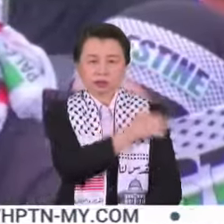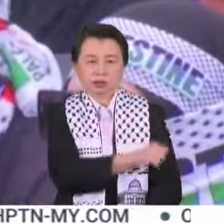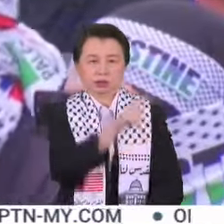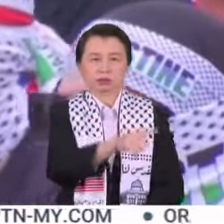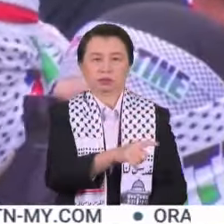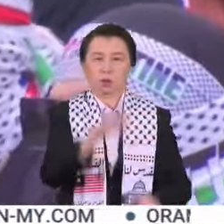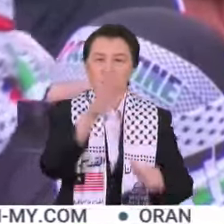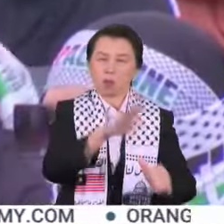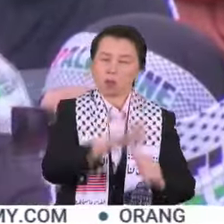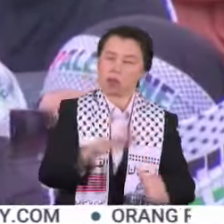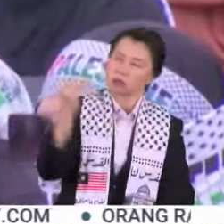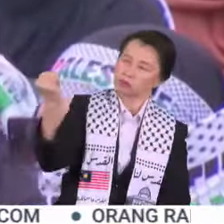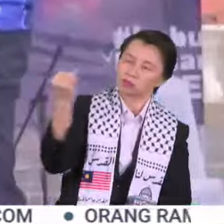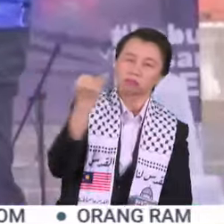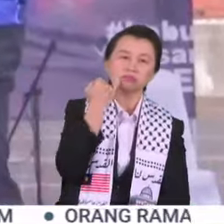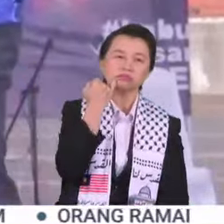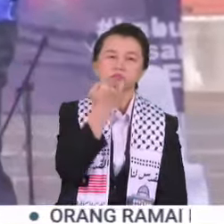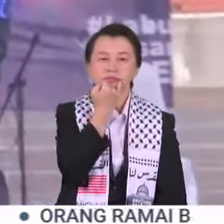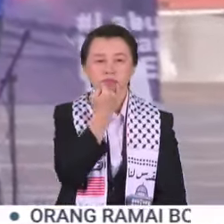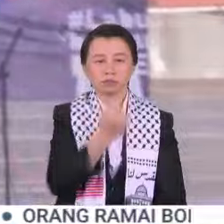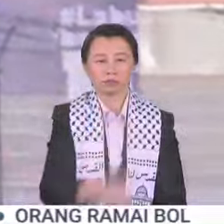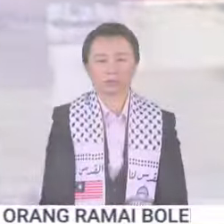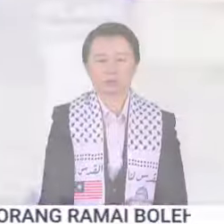yang ditindas Israel.